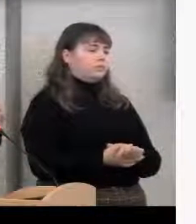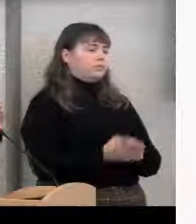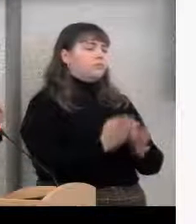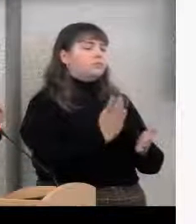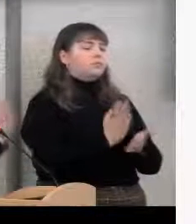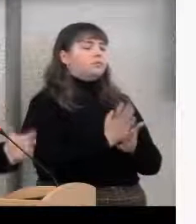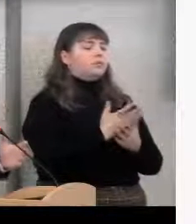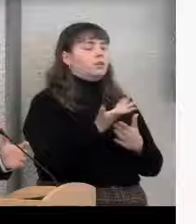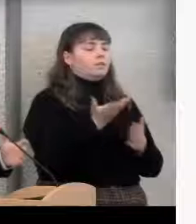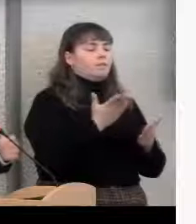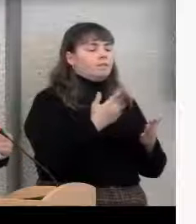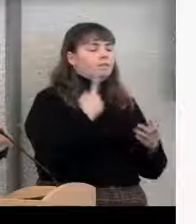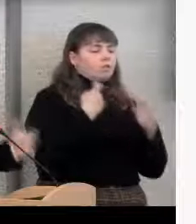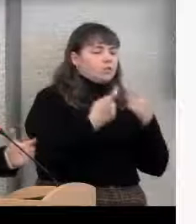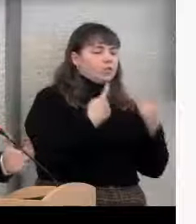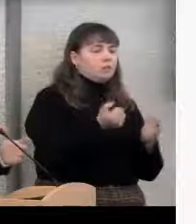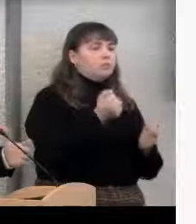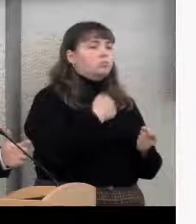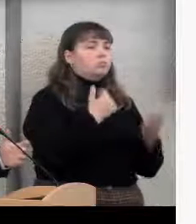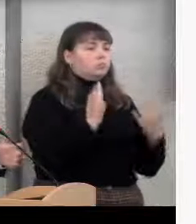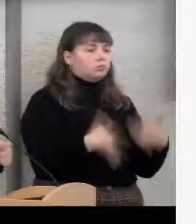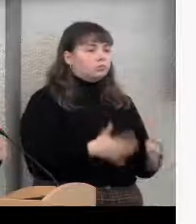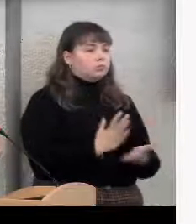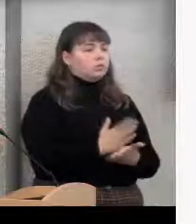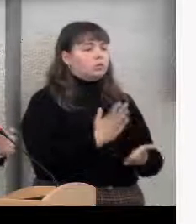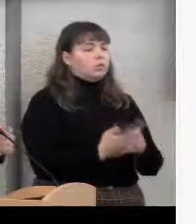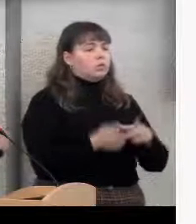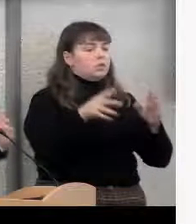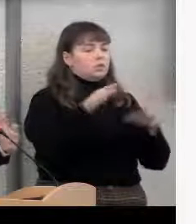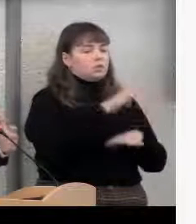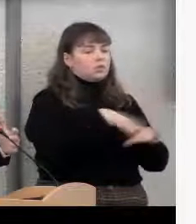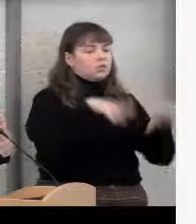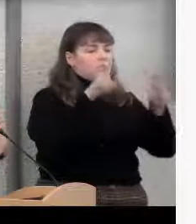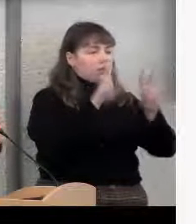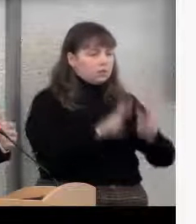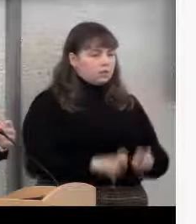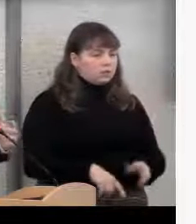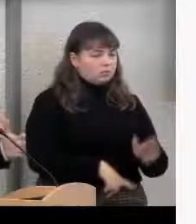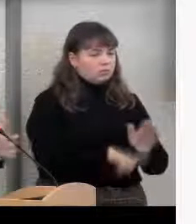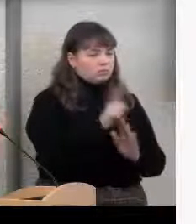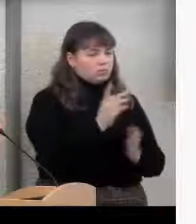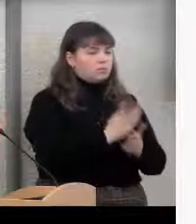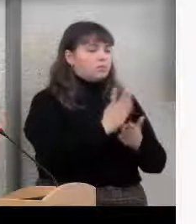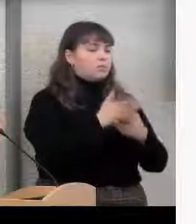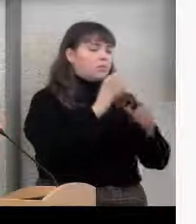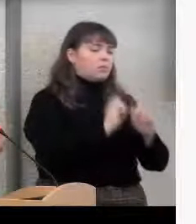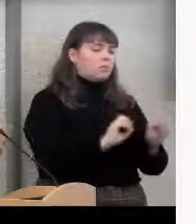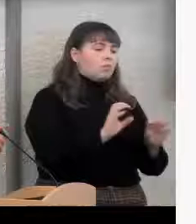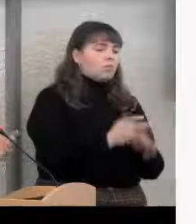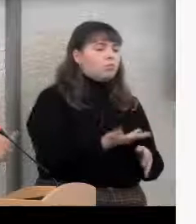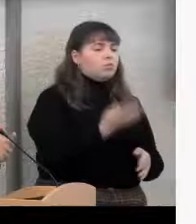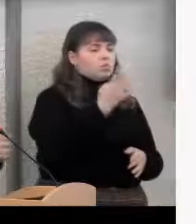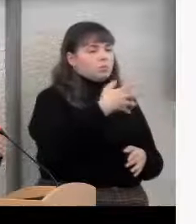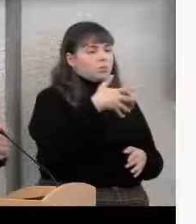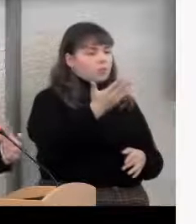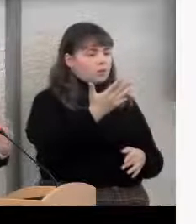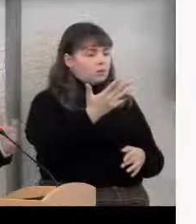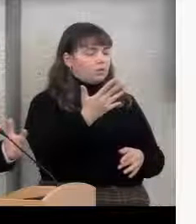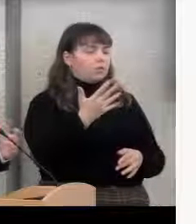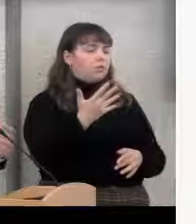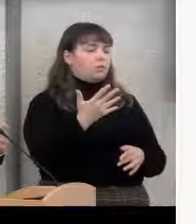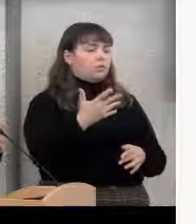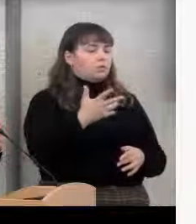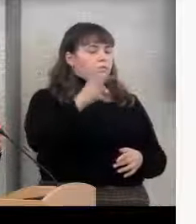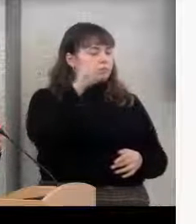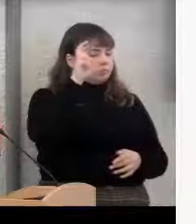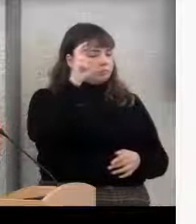informaciją, pradėjome vykdyti esamos situacijos analizę ir esamos situacijos analizėje kalbėjome su daugiau negu 45 suinteresuotų